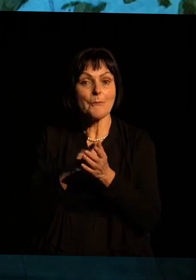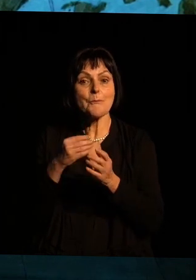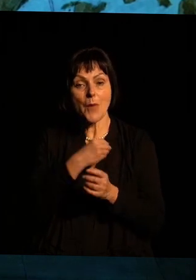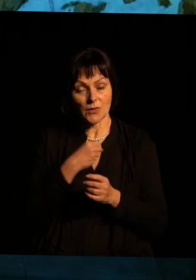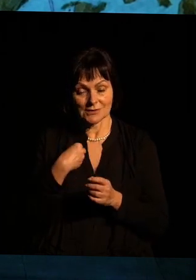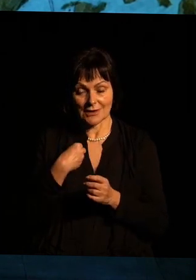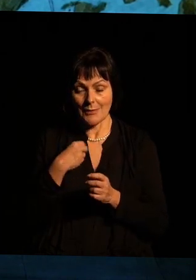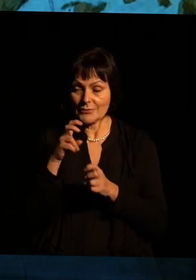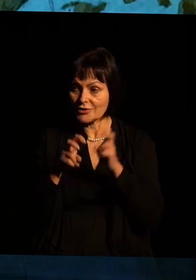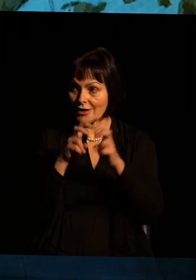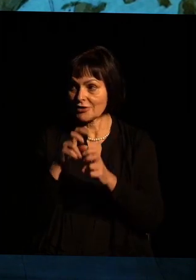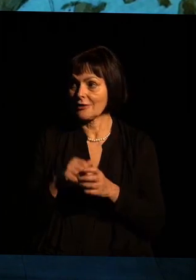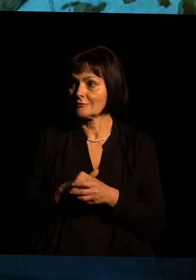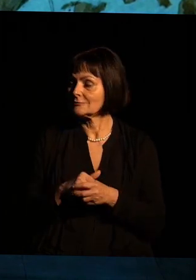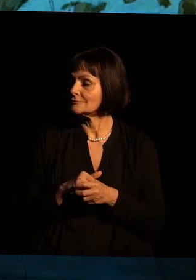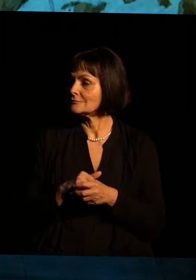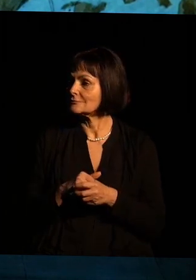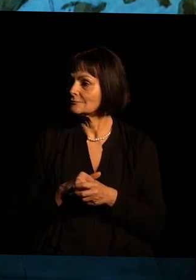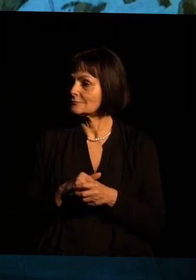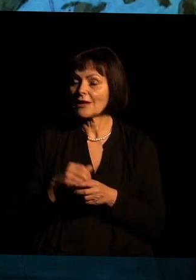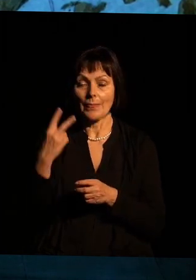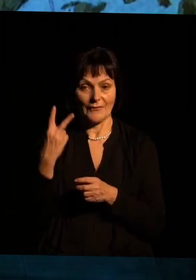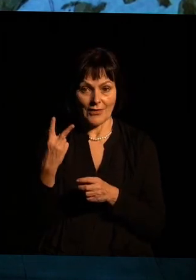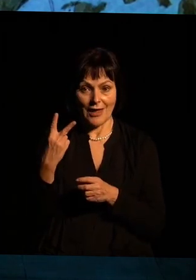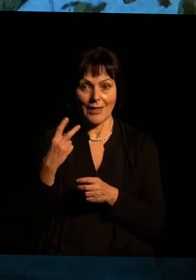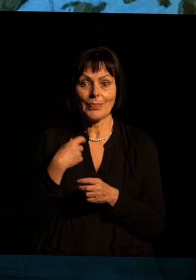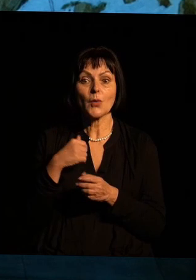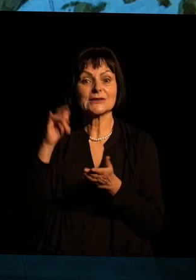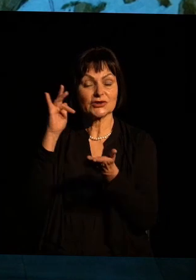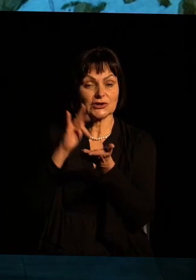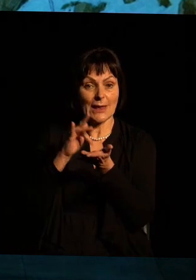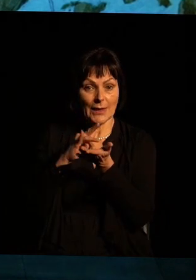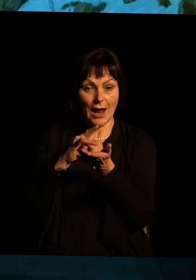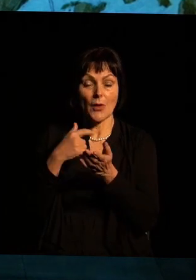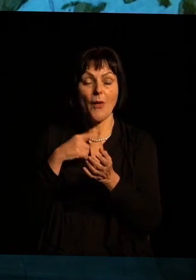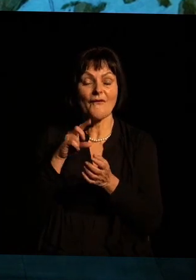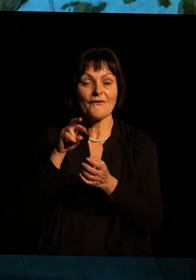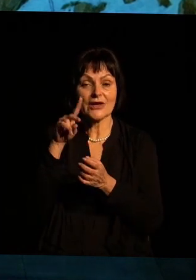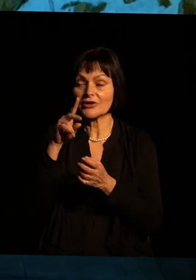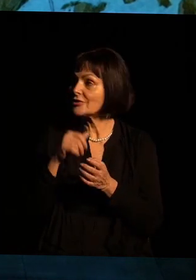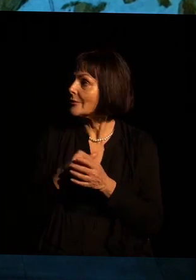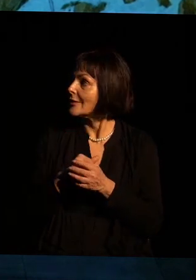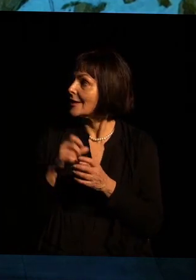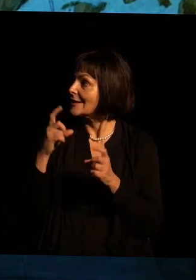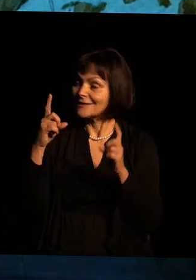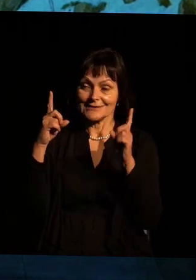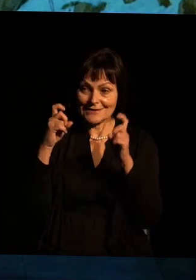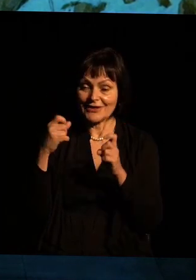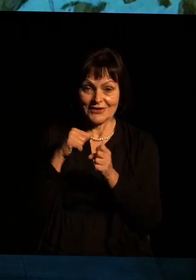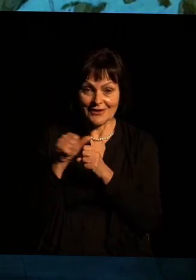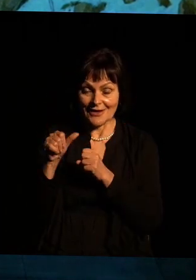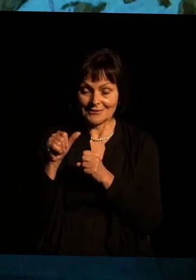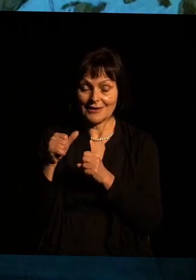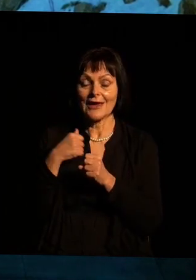polskich przejść na 2 z tych turniej. Tak, na tą turnię centralną. weszliśmy właśnie tutaj, jest zdjęcie na tej turni centralnej,